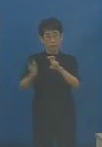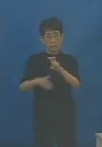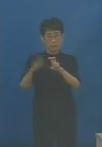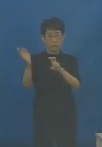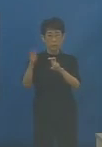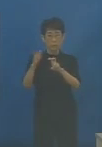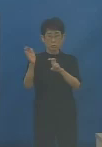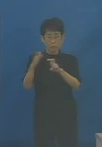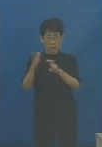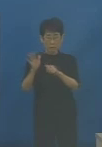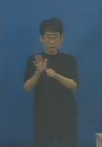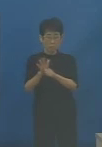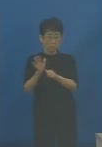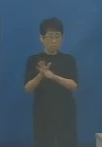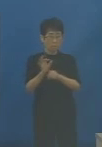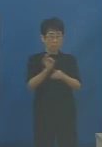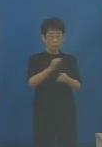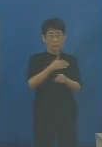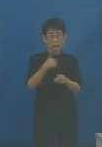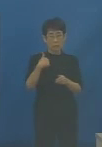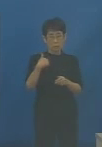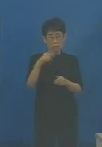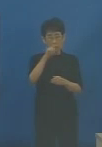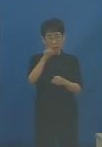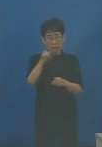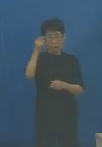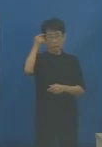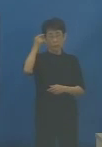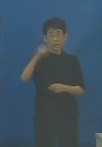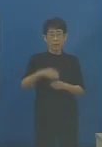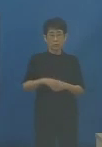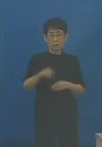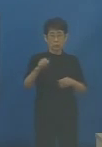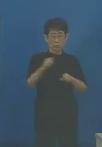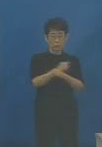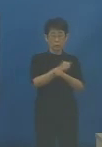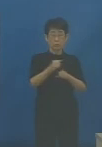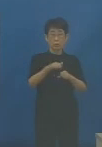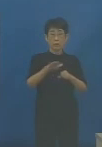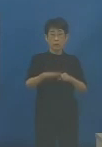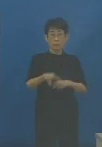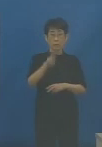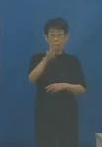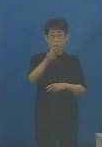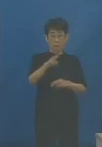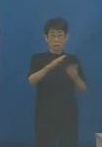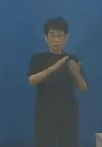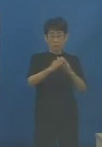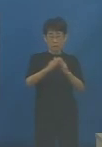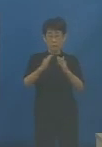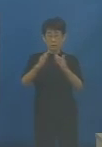えております。でこうしたあの事業についてあのこの度話がまとまってまいりました。